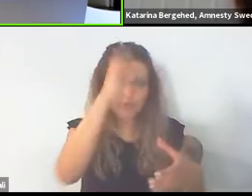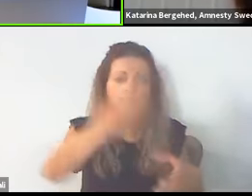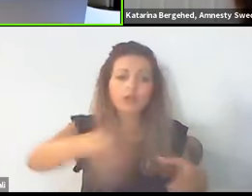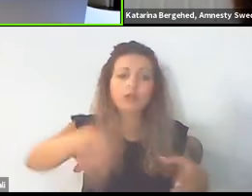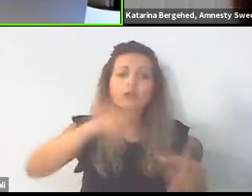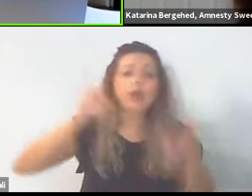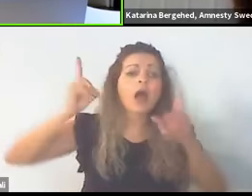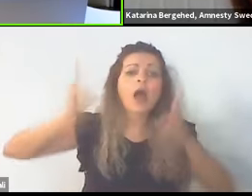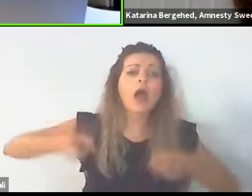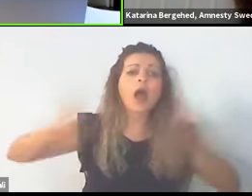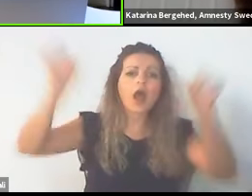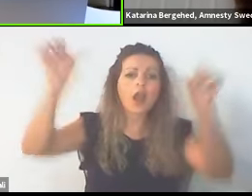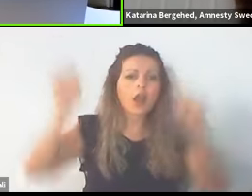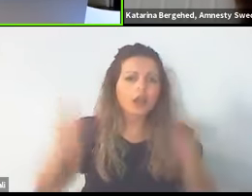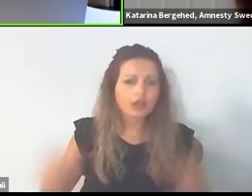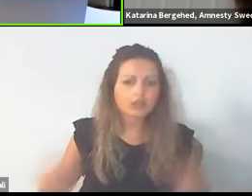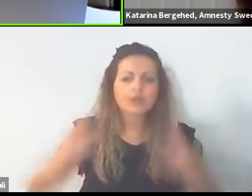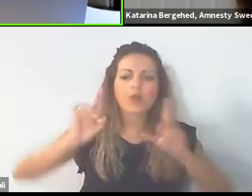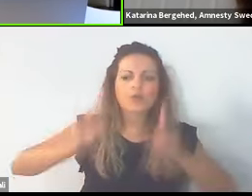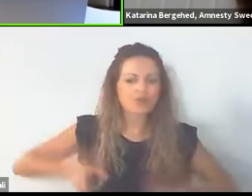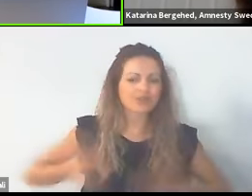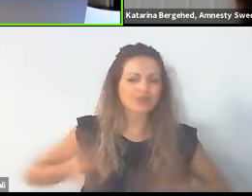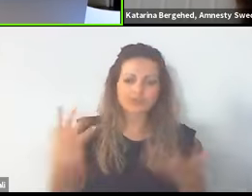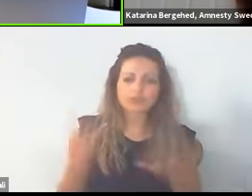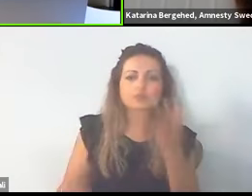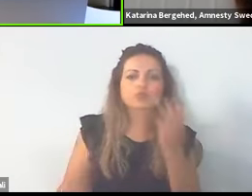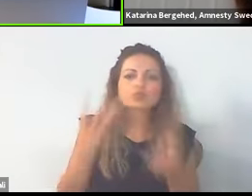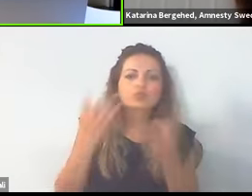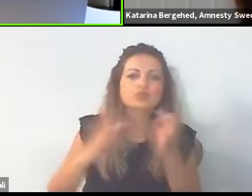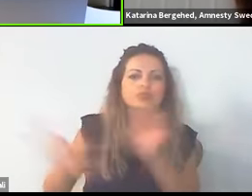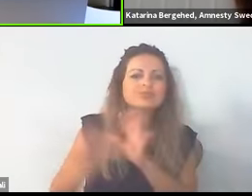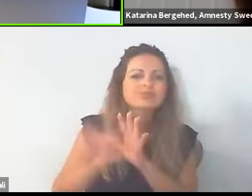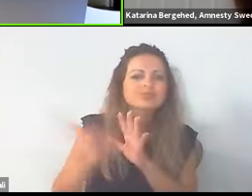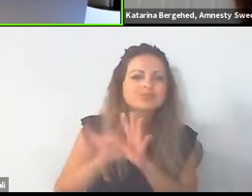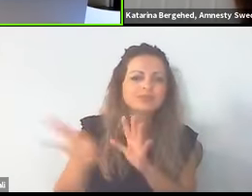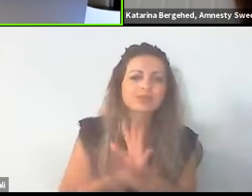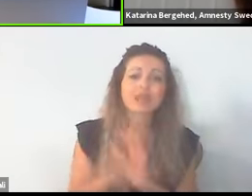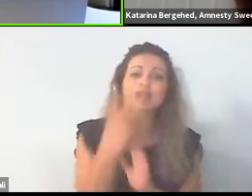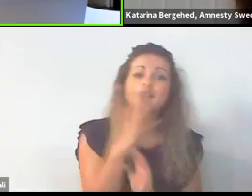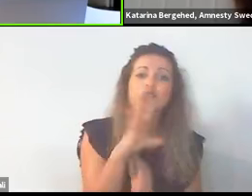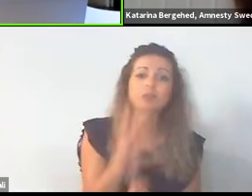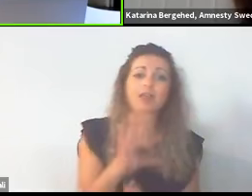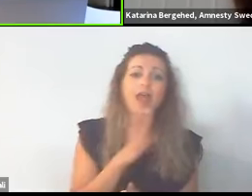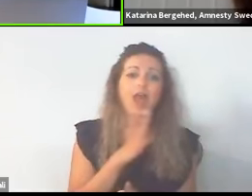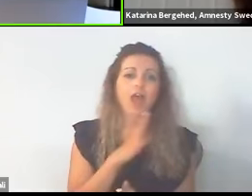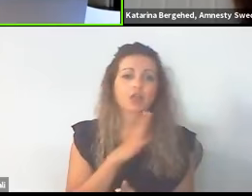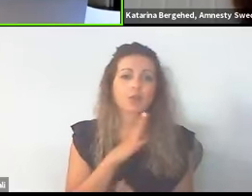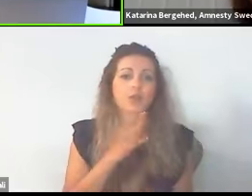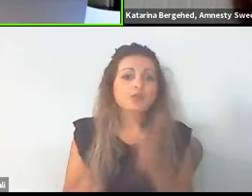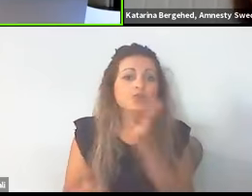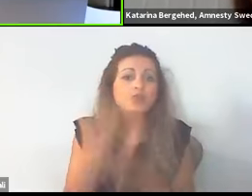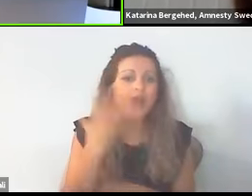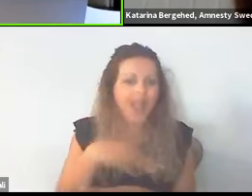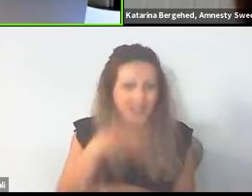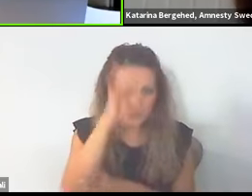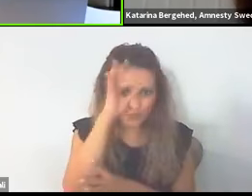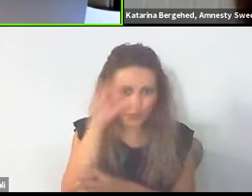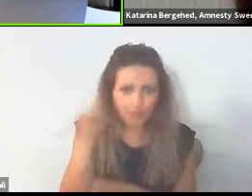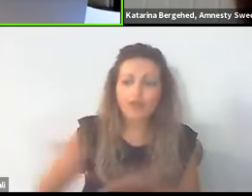προσλάβουν 350 νέα άτομα, τα οποία θα είναι κυρίως, θα